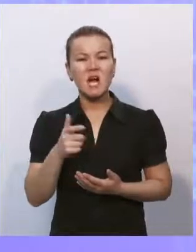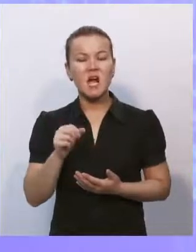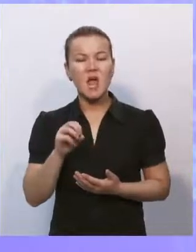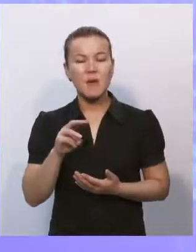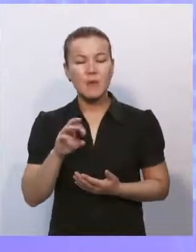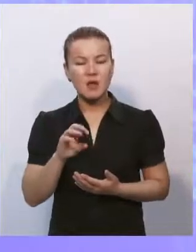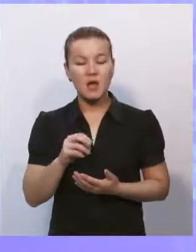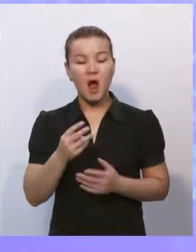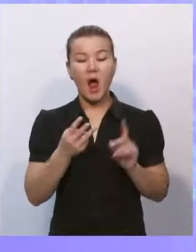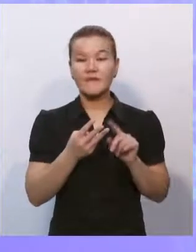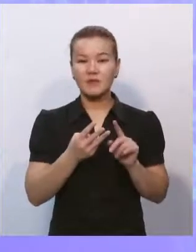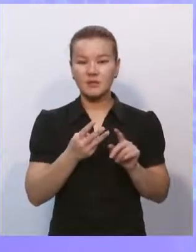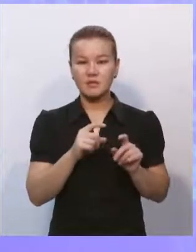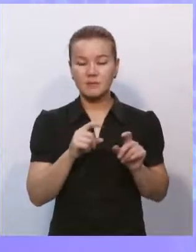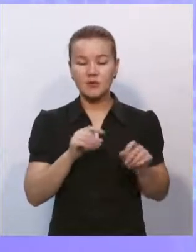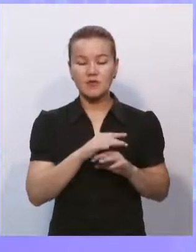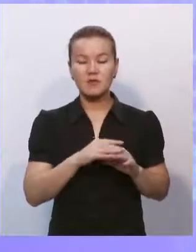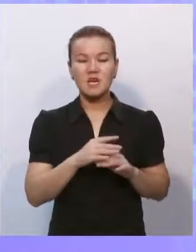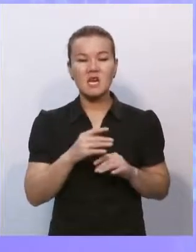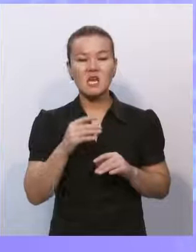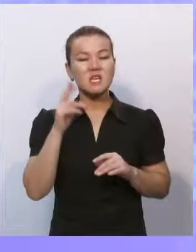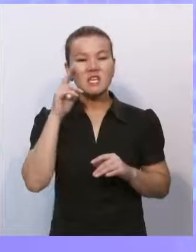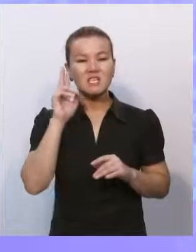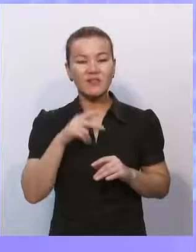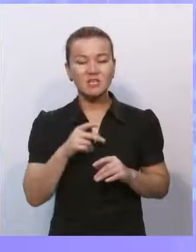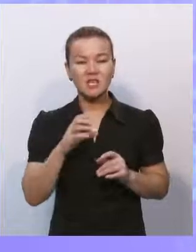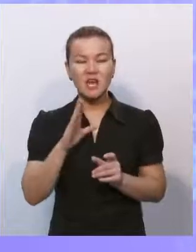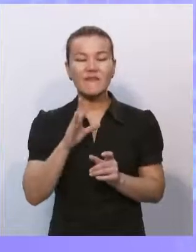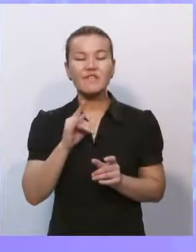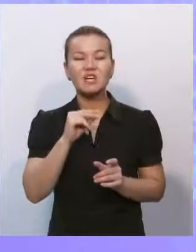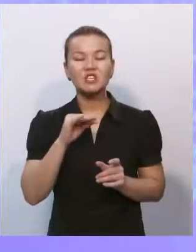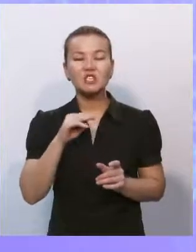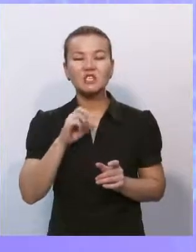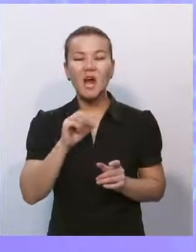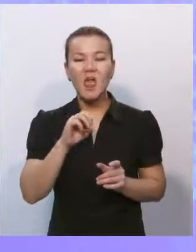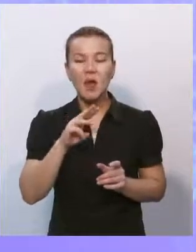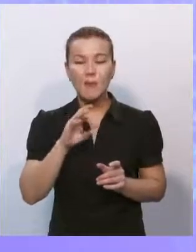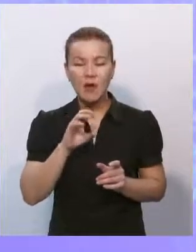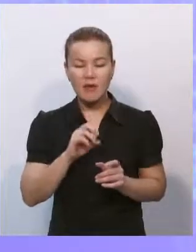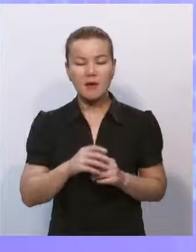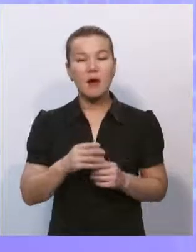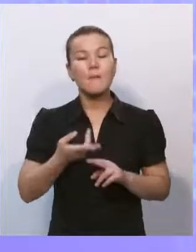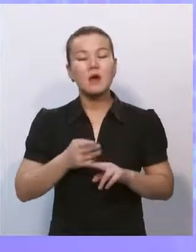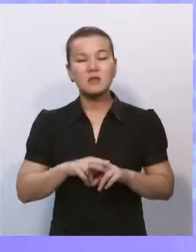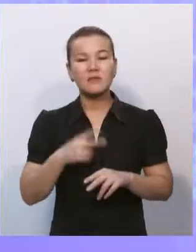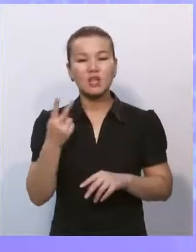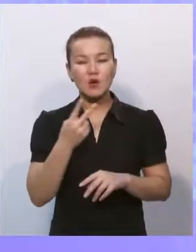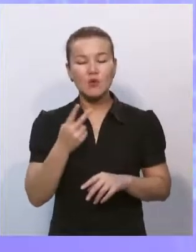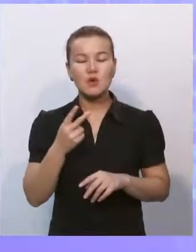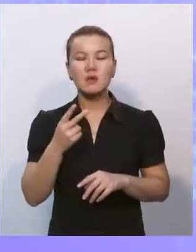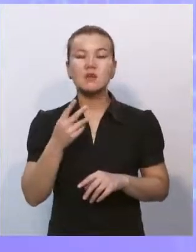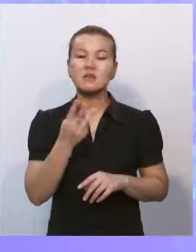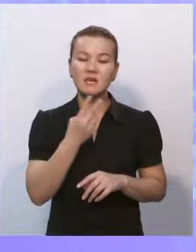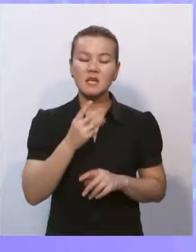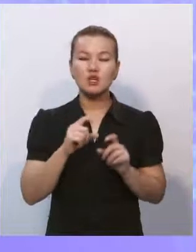в третьем неизвестная вычитаемая поэтому второе и третье